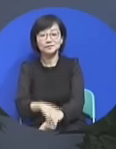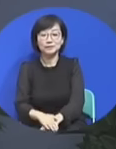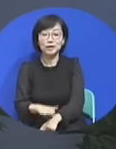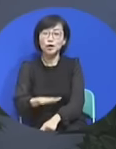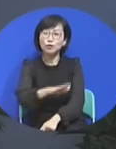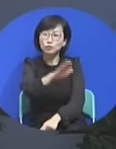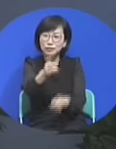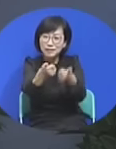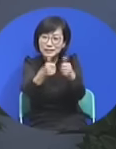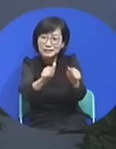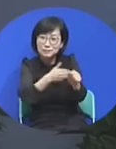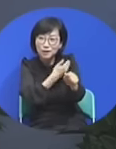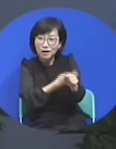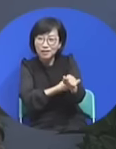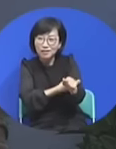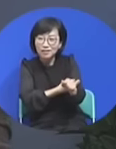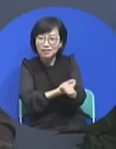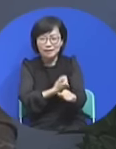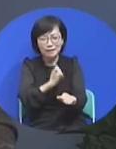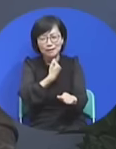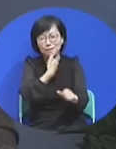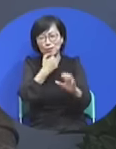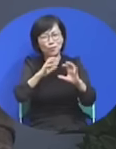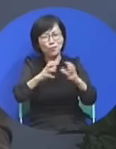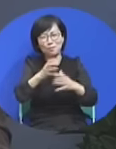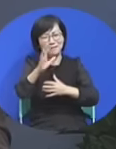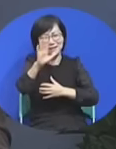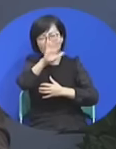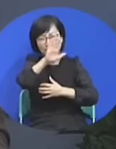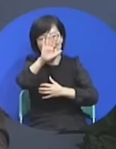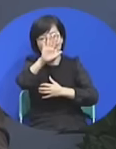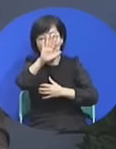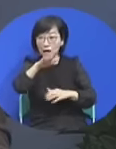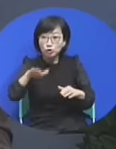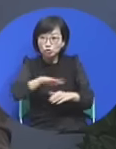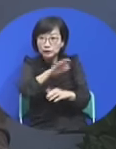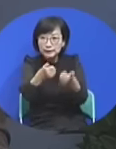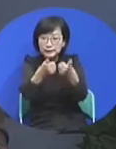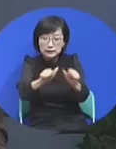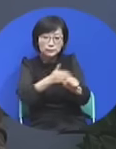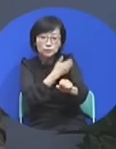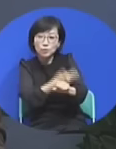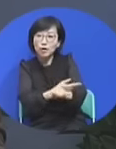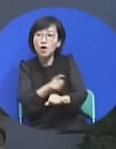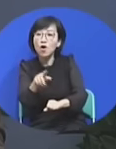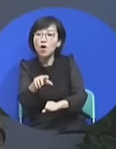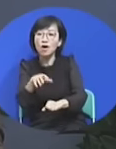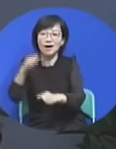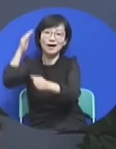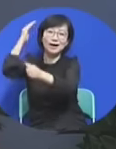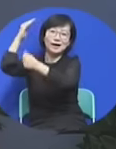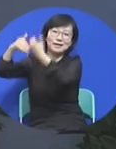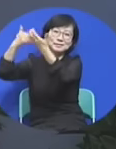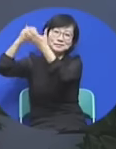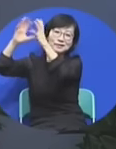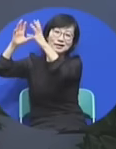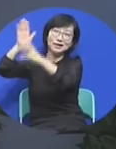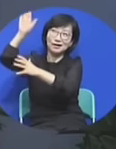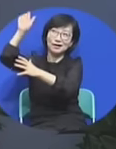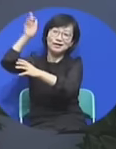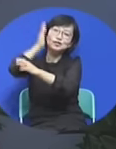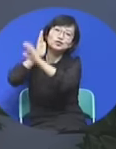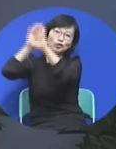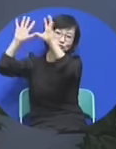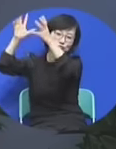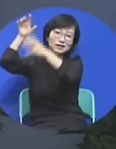우리의 시민권은 로마에 있다가 아니고 우리의 시민권은 하늘에 있다. He doesn't say my citizenship is in Rome. He says,